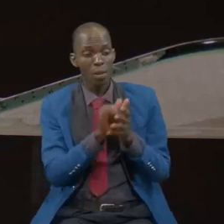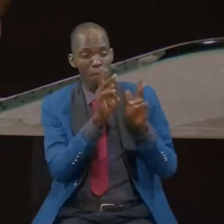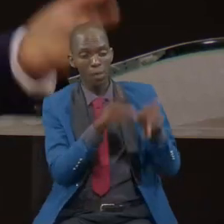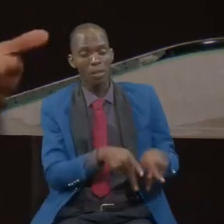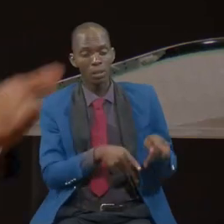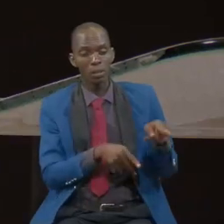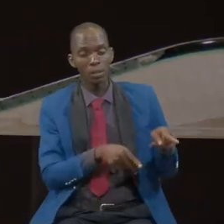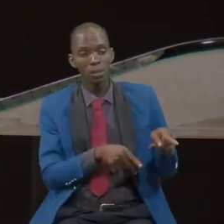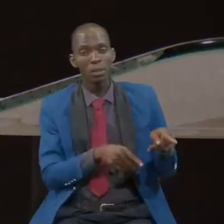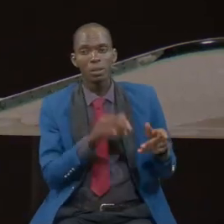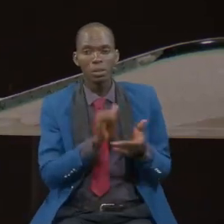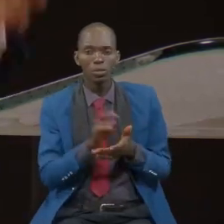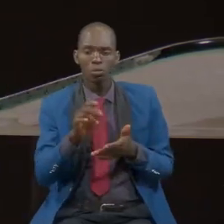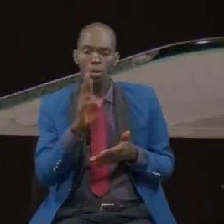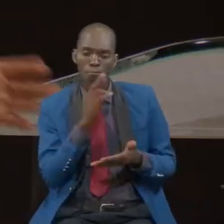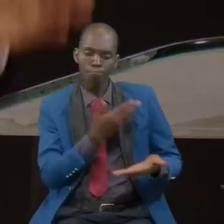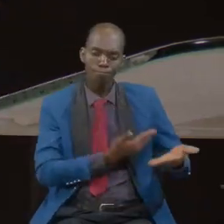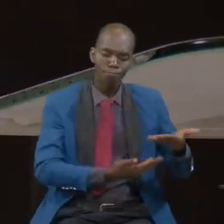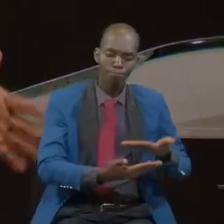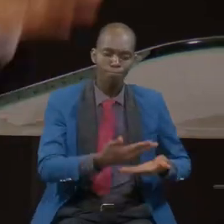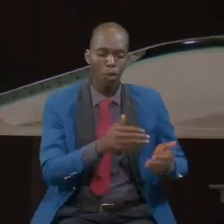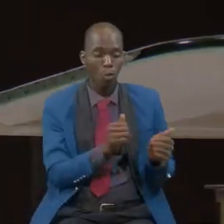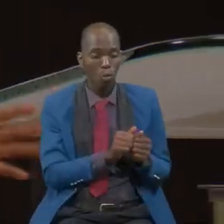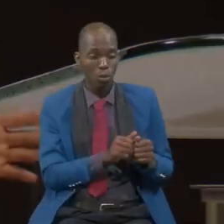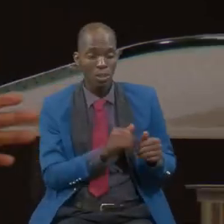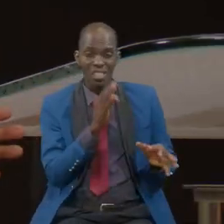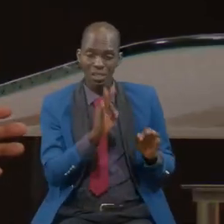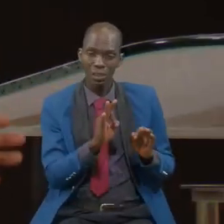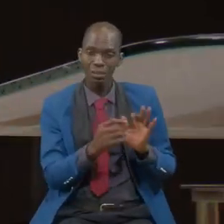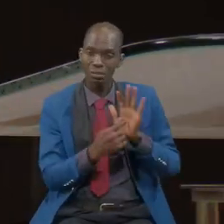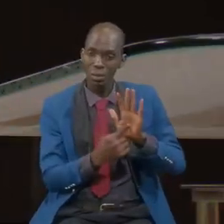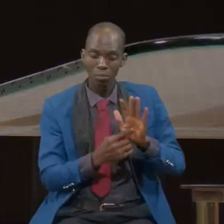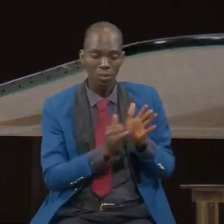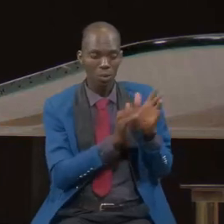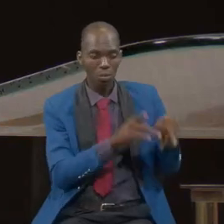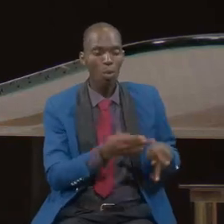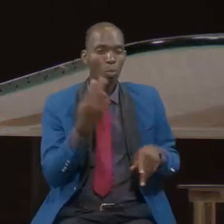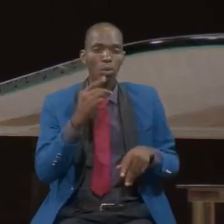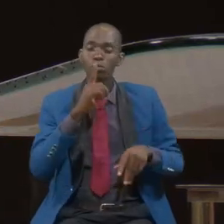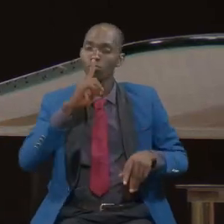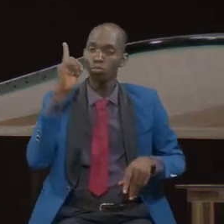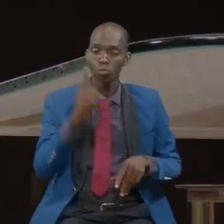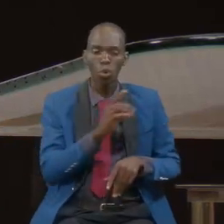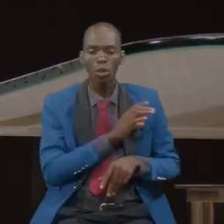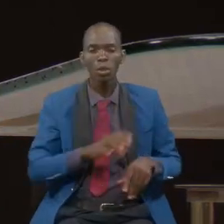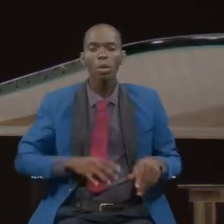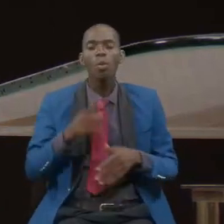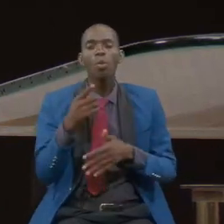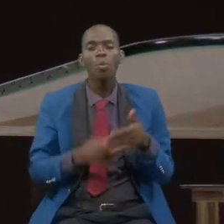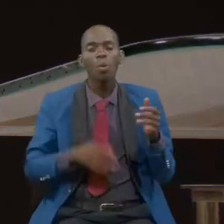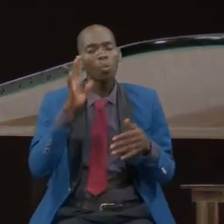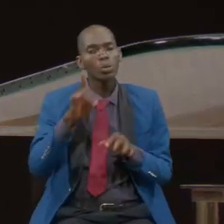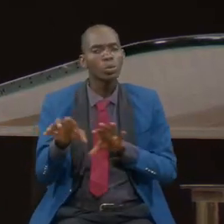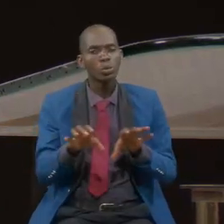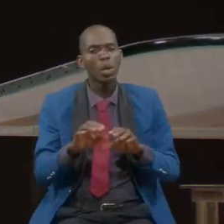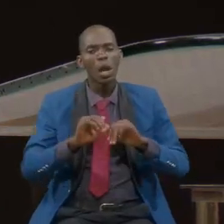personne AFF famé la personne la personne que avec qui vous avez affaire